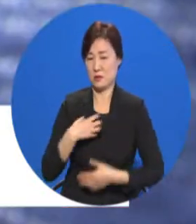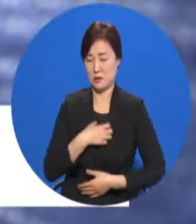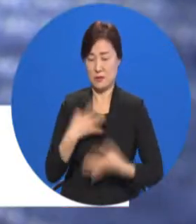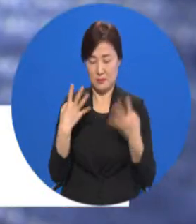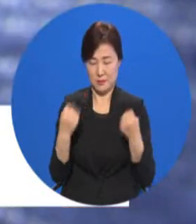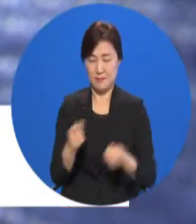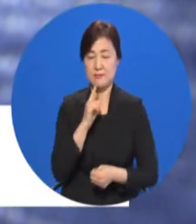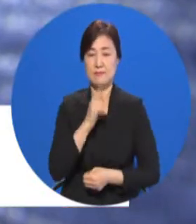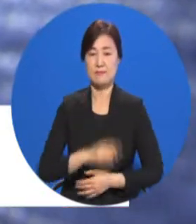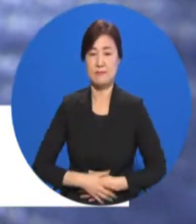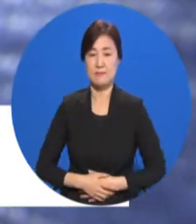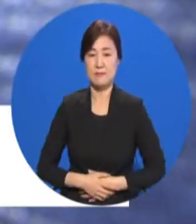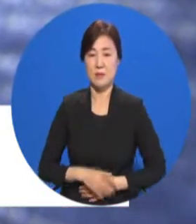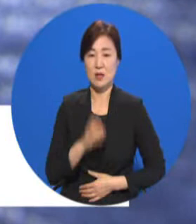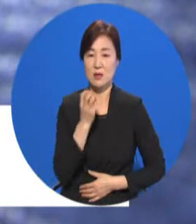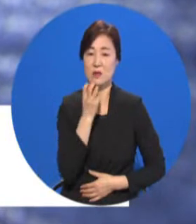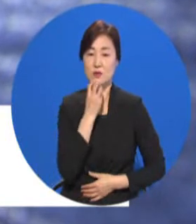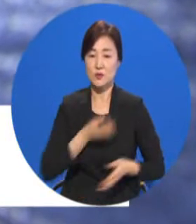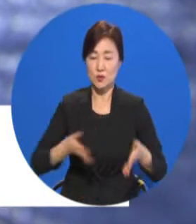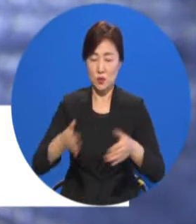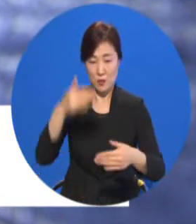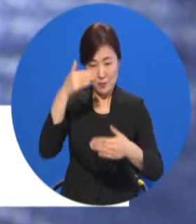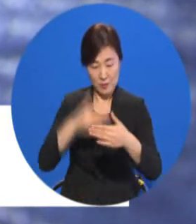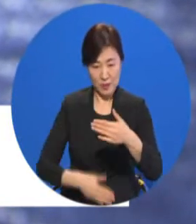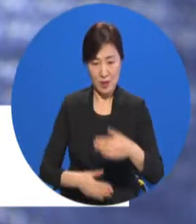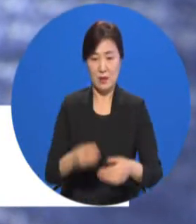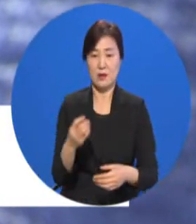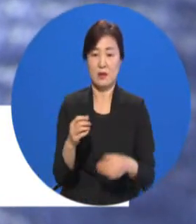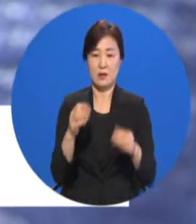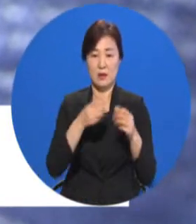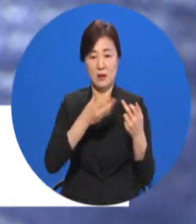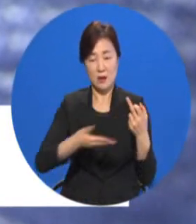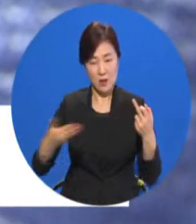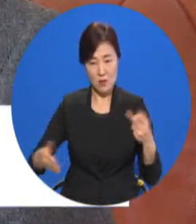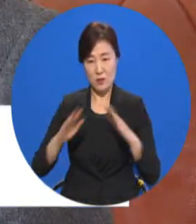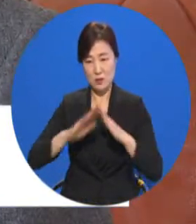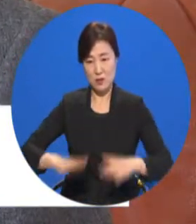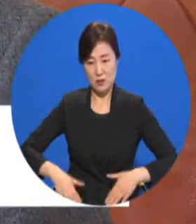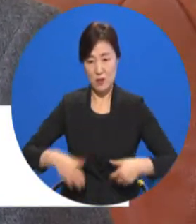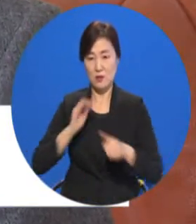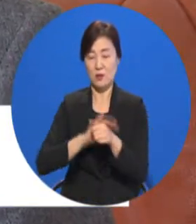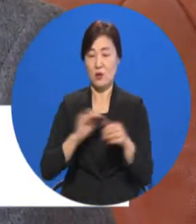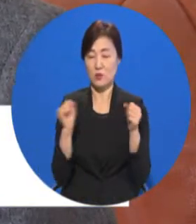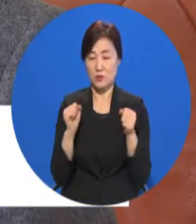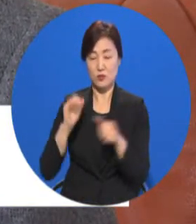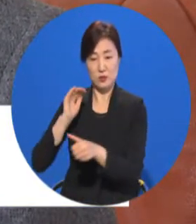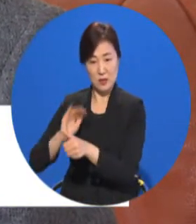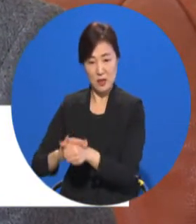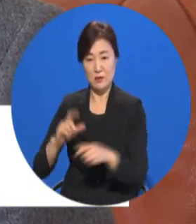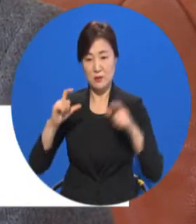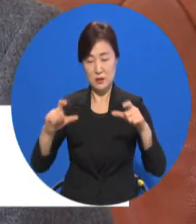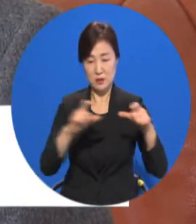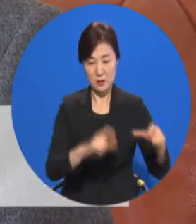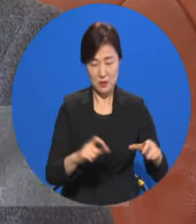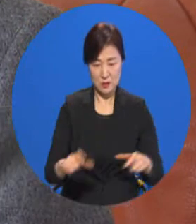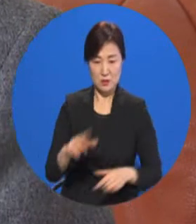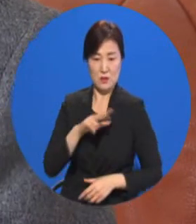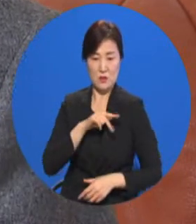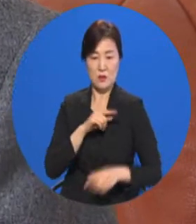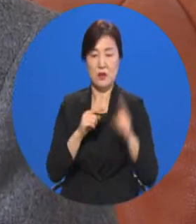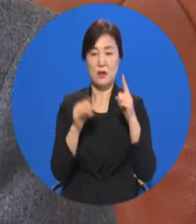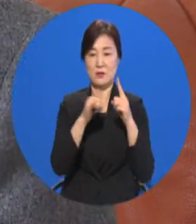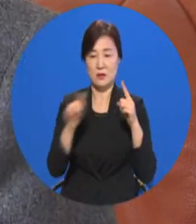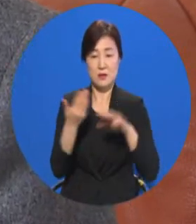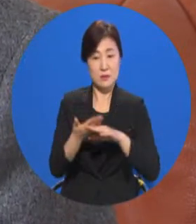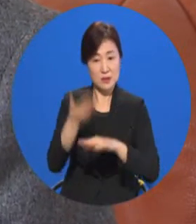또 수도권을 제외한 강원, 전남, 경북, 경남 등 각 도에 한석 이상 농어촌 지방특별선거구를